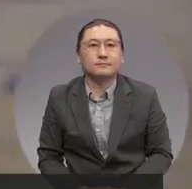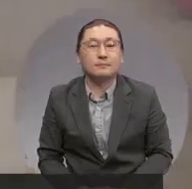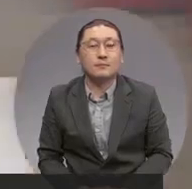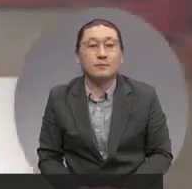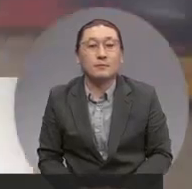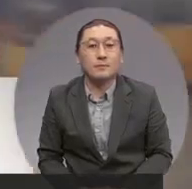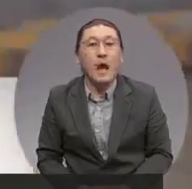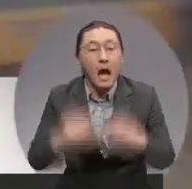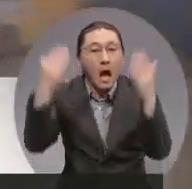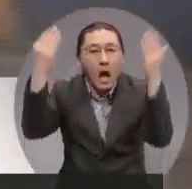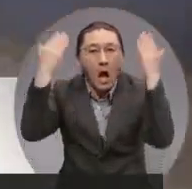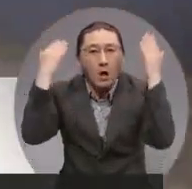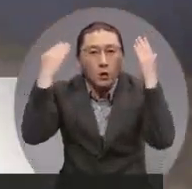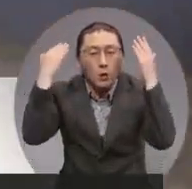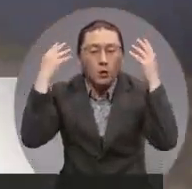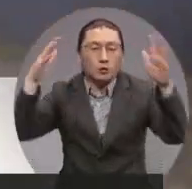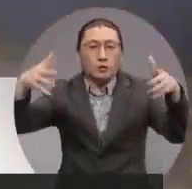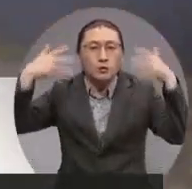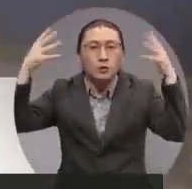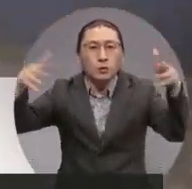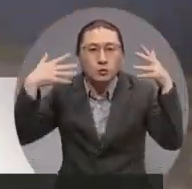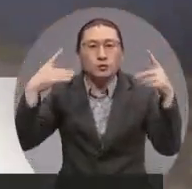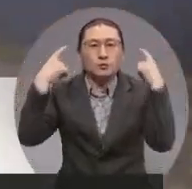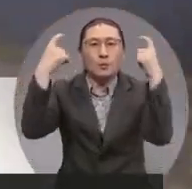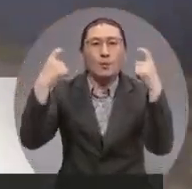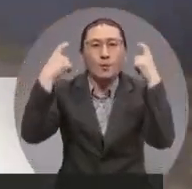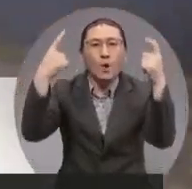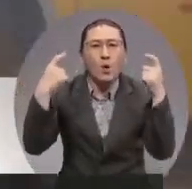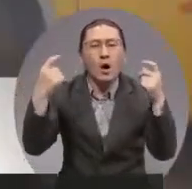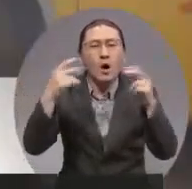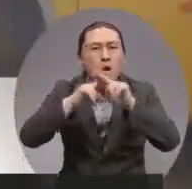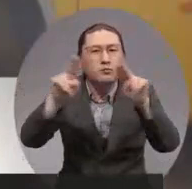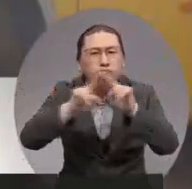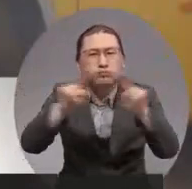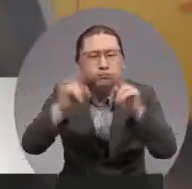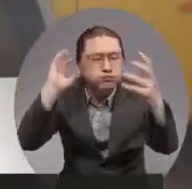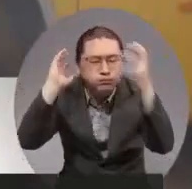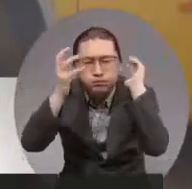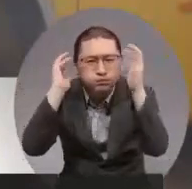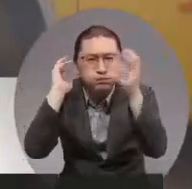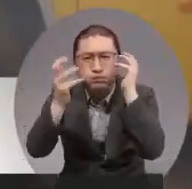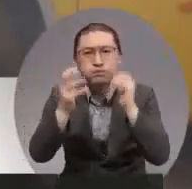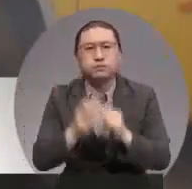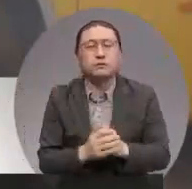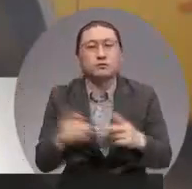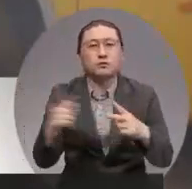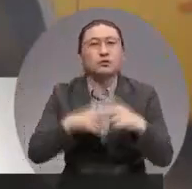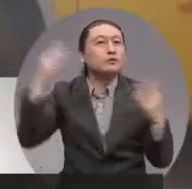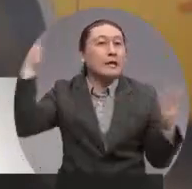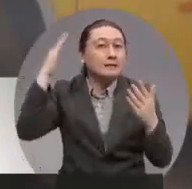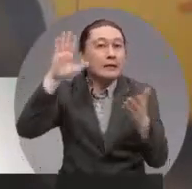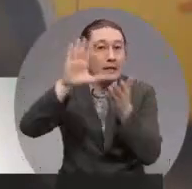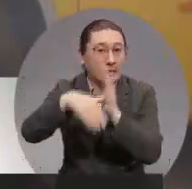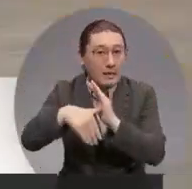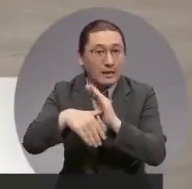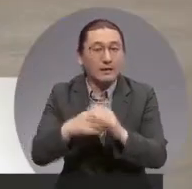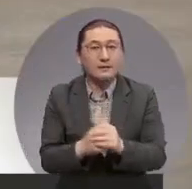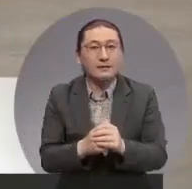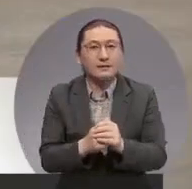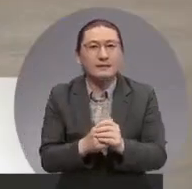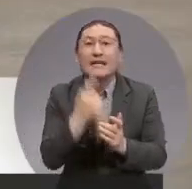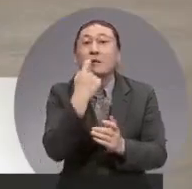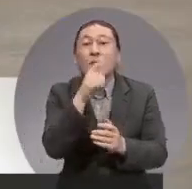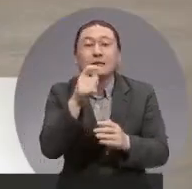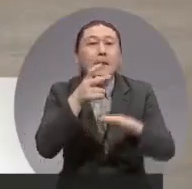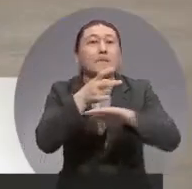최근 학교마다 가을 소풍과 수학 여행이 줄줄이 취소돼 혼란입니다. 초등학생들은 이동할 때 노란색